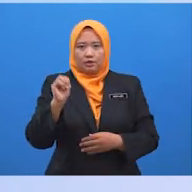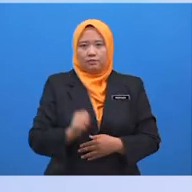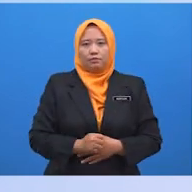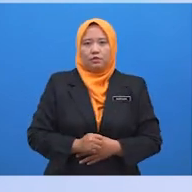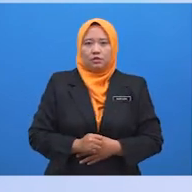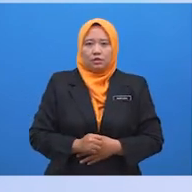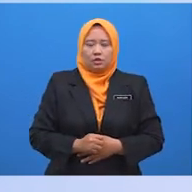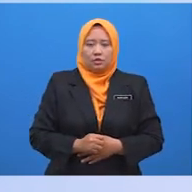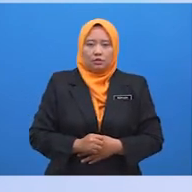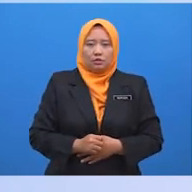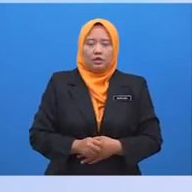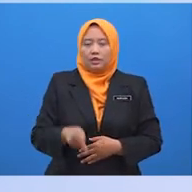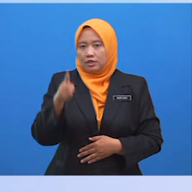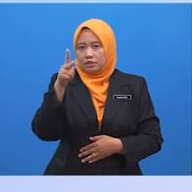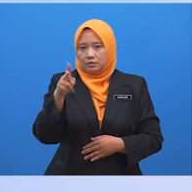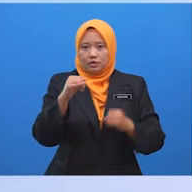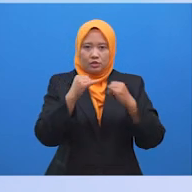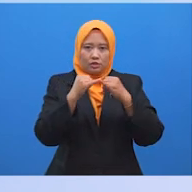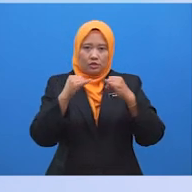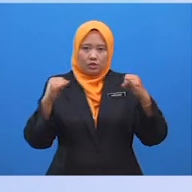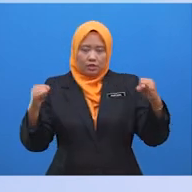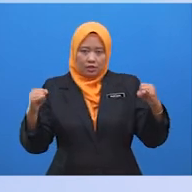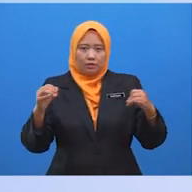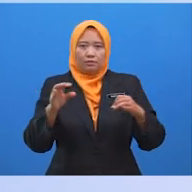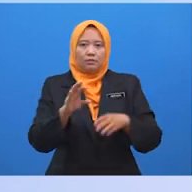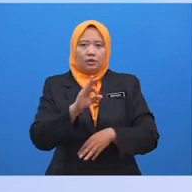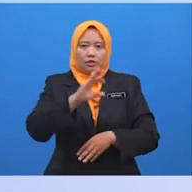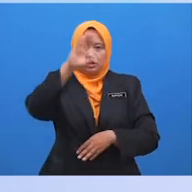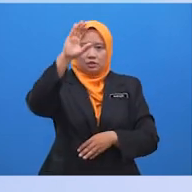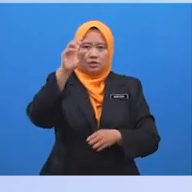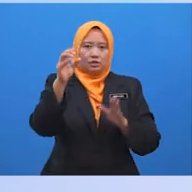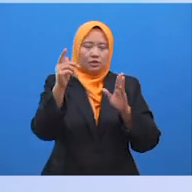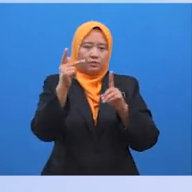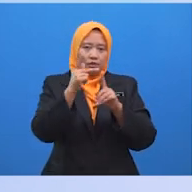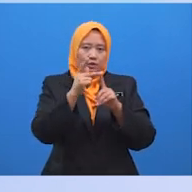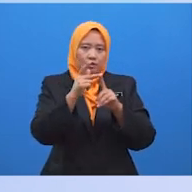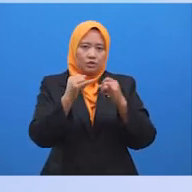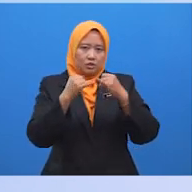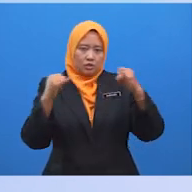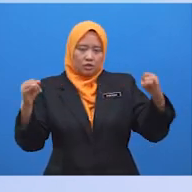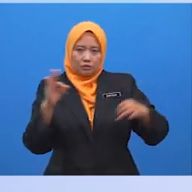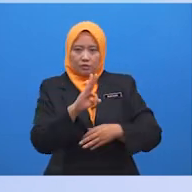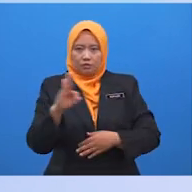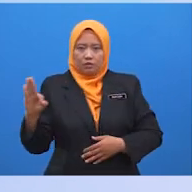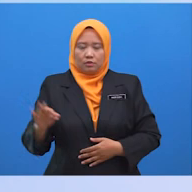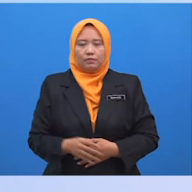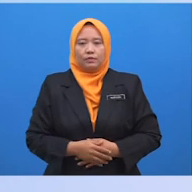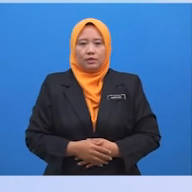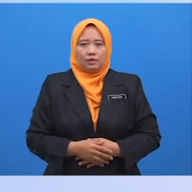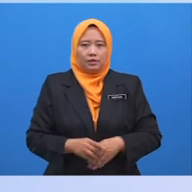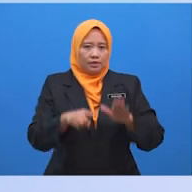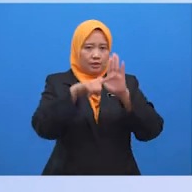ialah nisbah jarak mencancang kepada jarak mengufuk, iaitu negatif